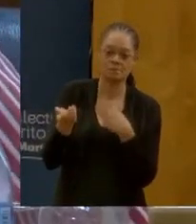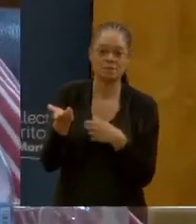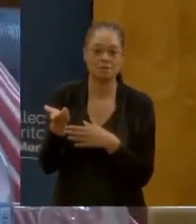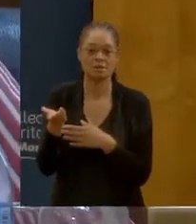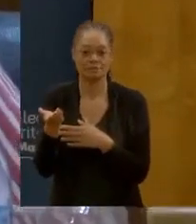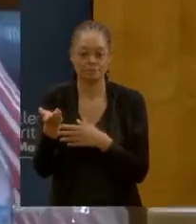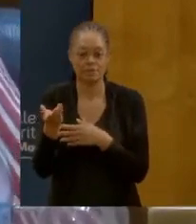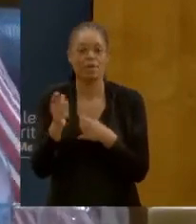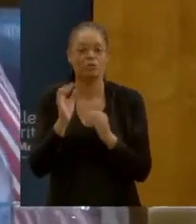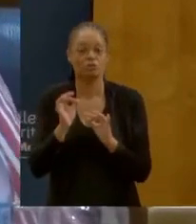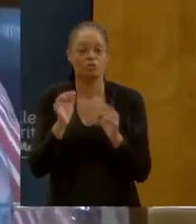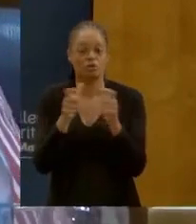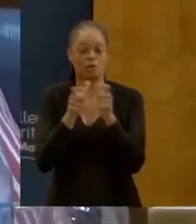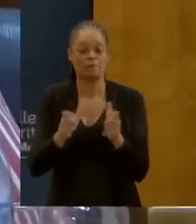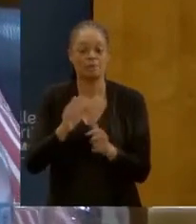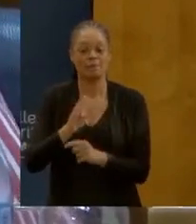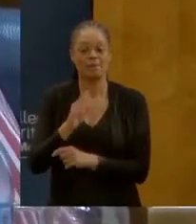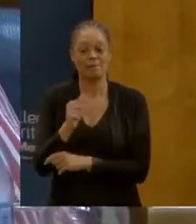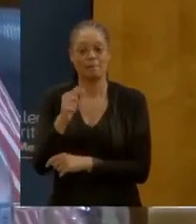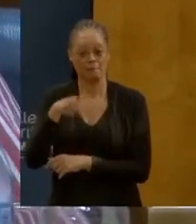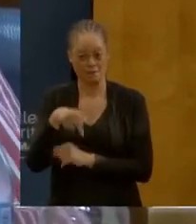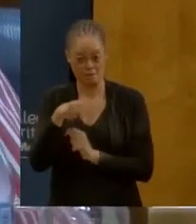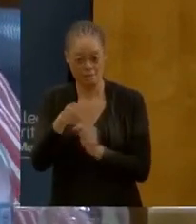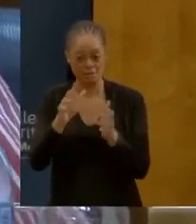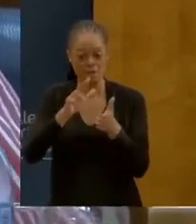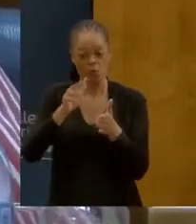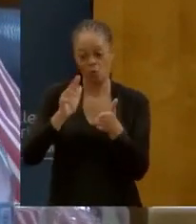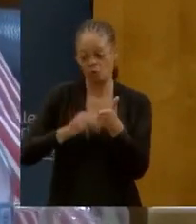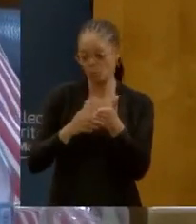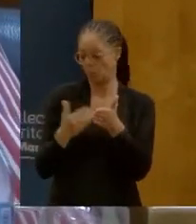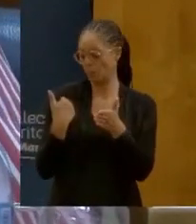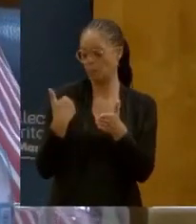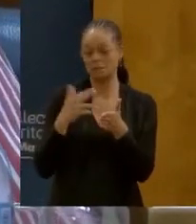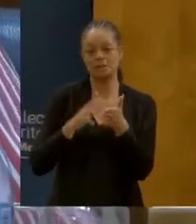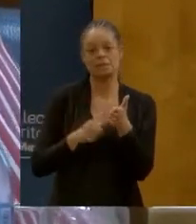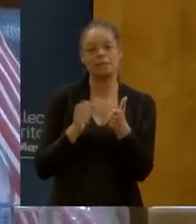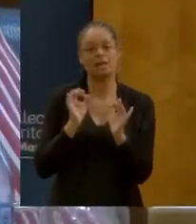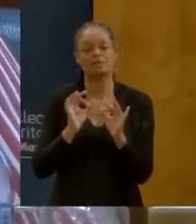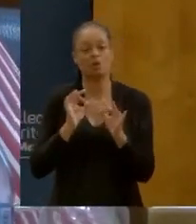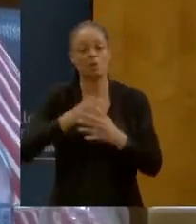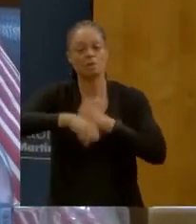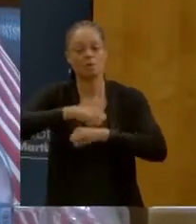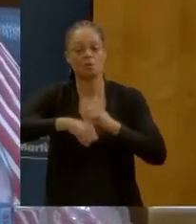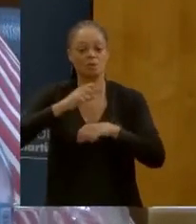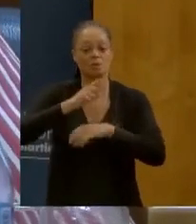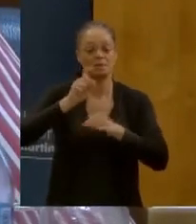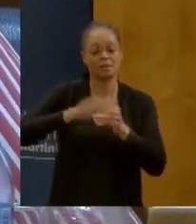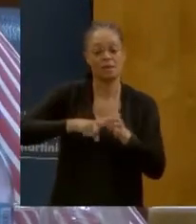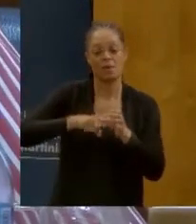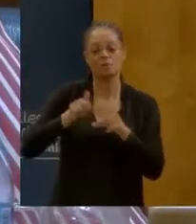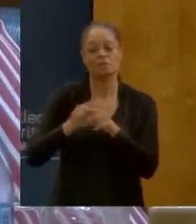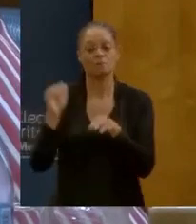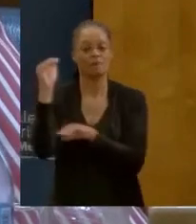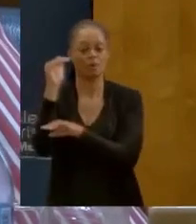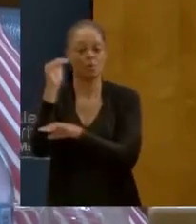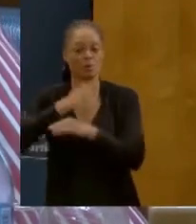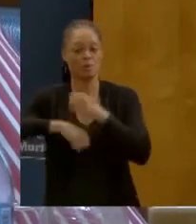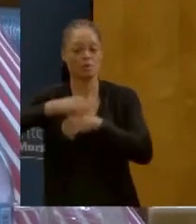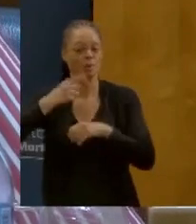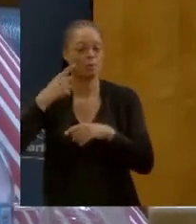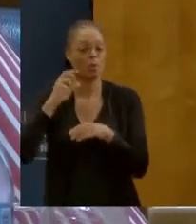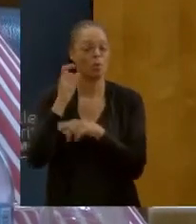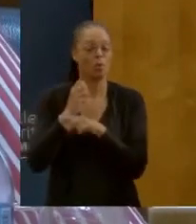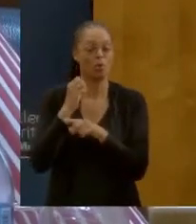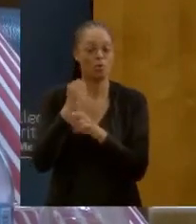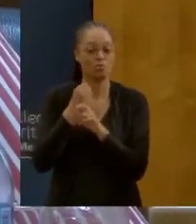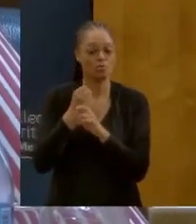du BTP vient de signer une convention, organisation syndicale et organisation patronale, pour lutter contre le